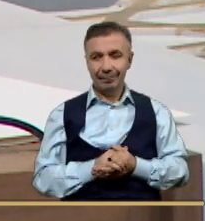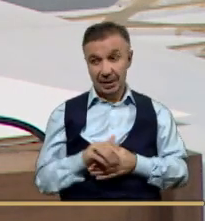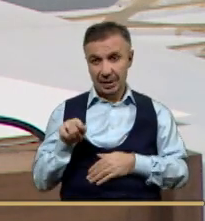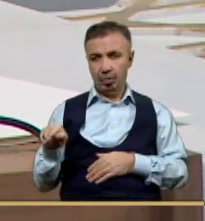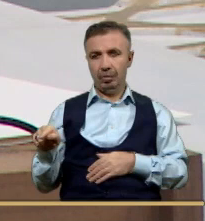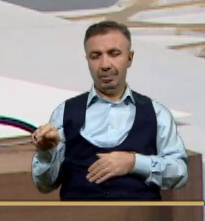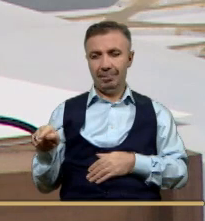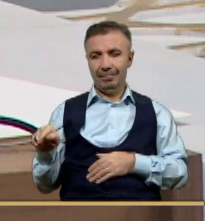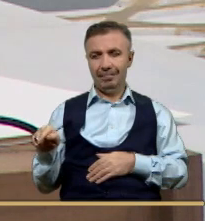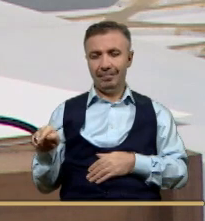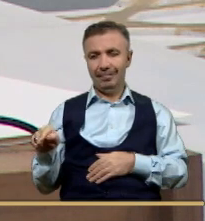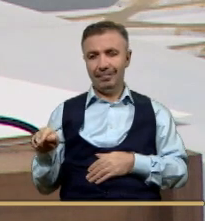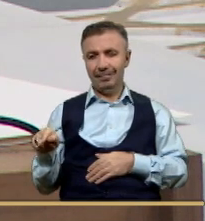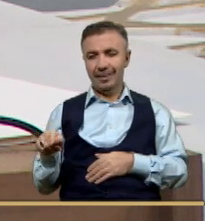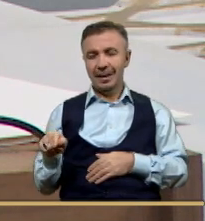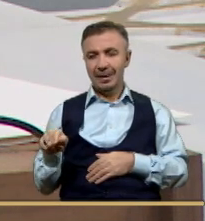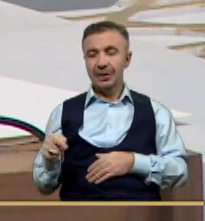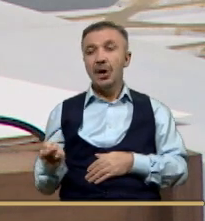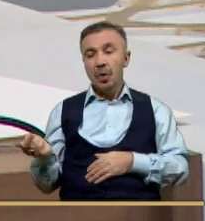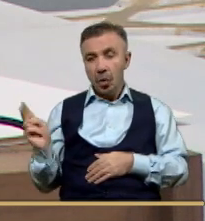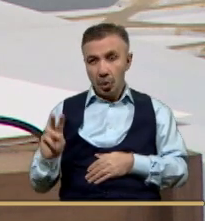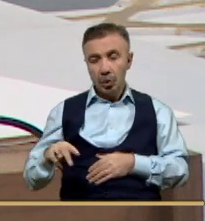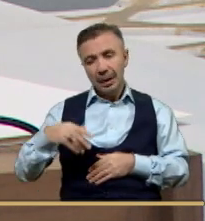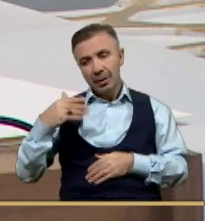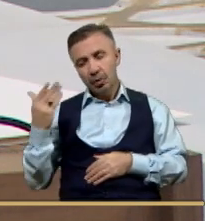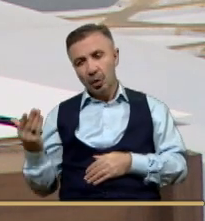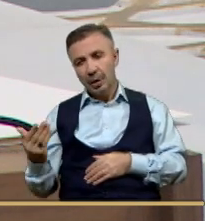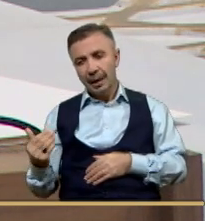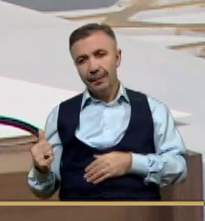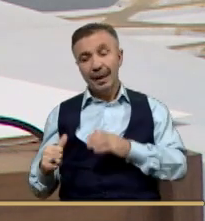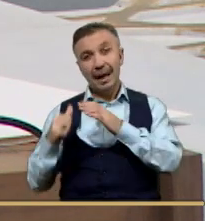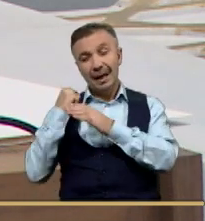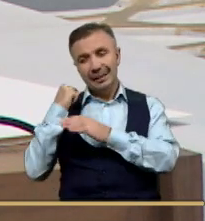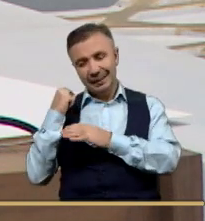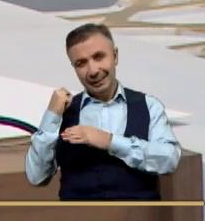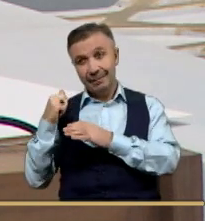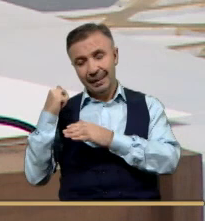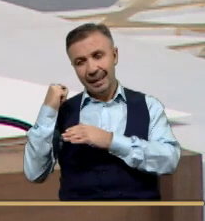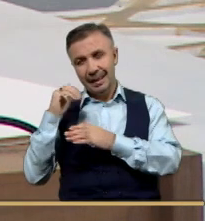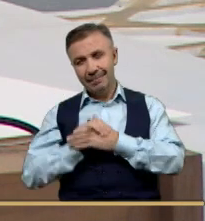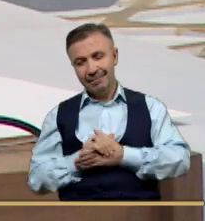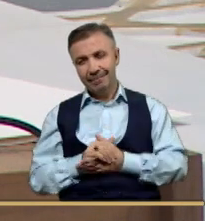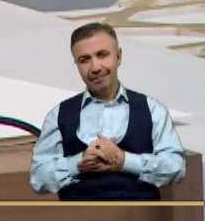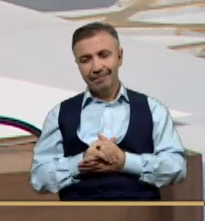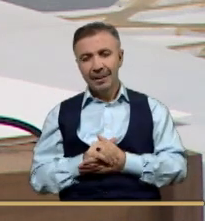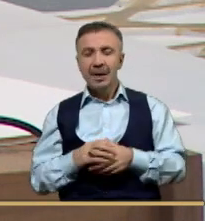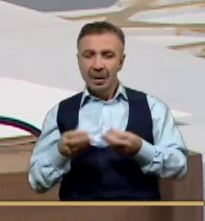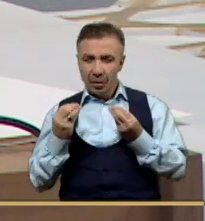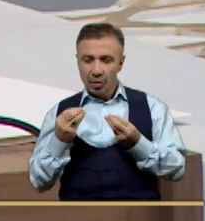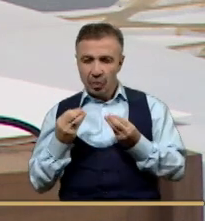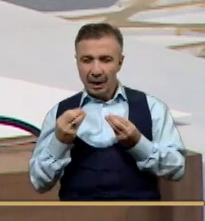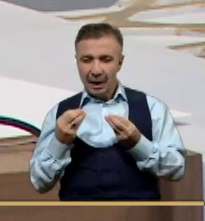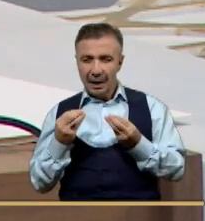İşte öldükten sonra arkamızdan güzel bir